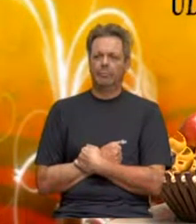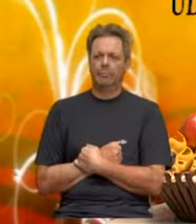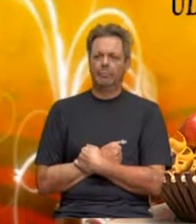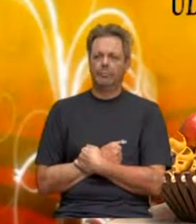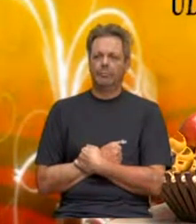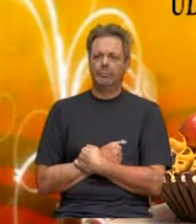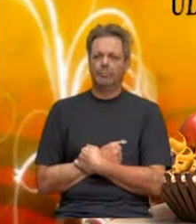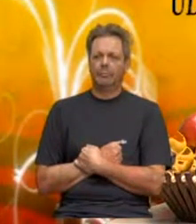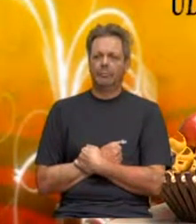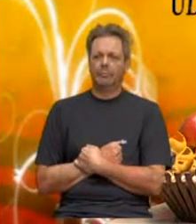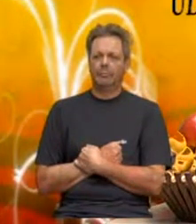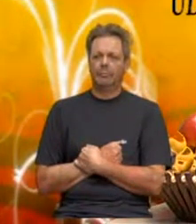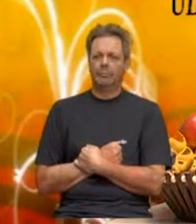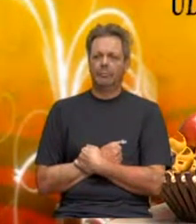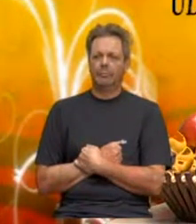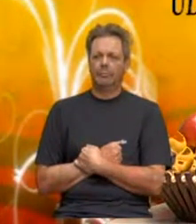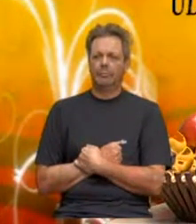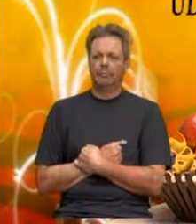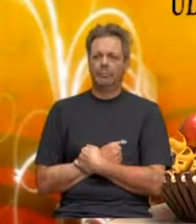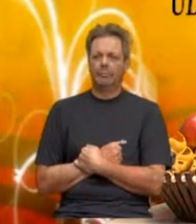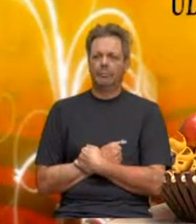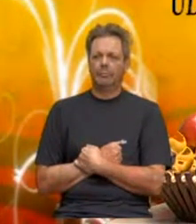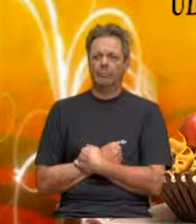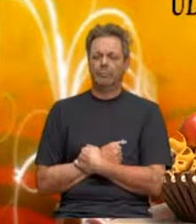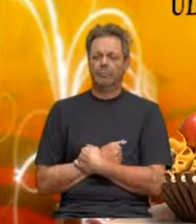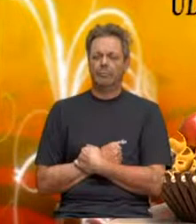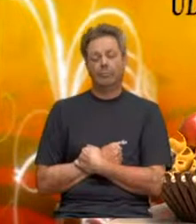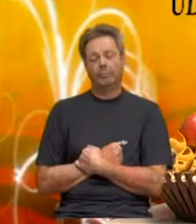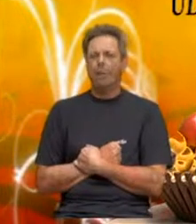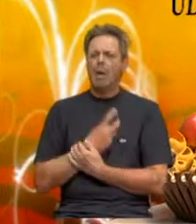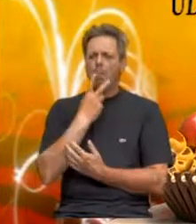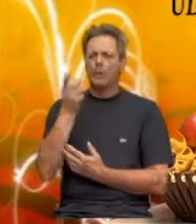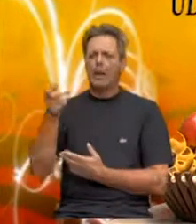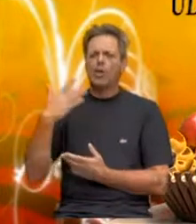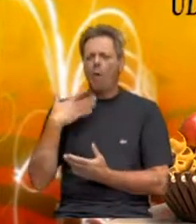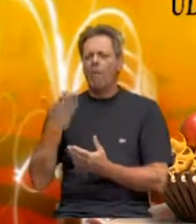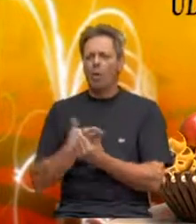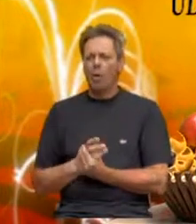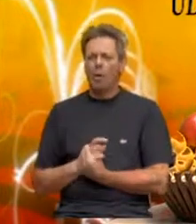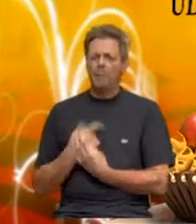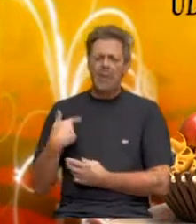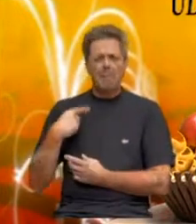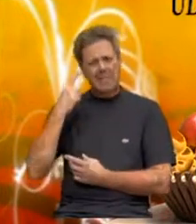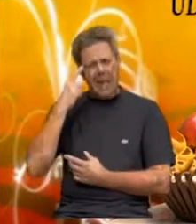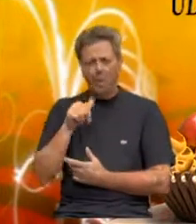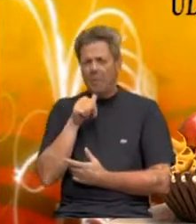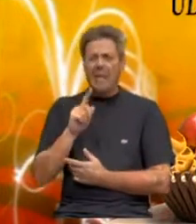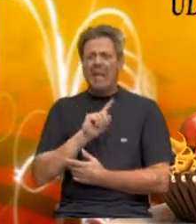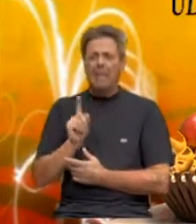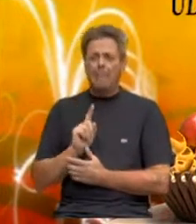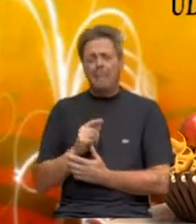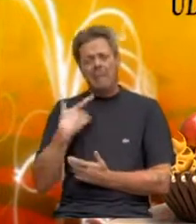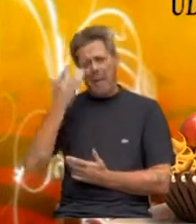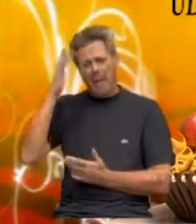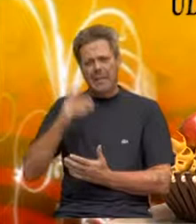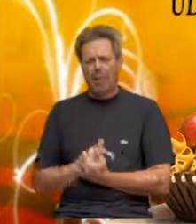Dragi gledatelji, dalje nastavljamo iz studija. Malo ste pogledali ovaj prilog. I znademo i ne znamo.